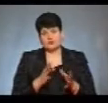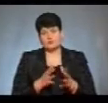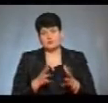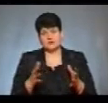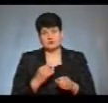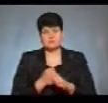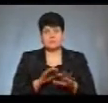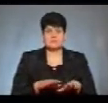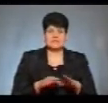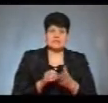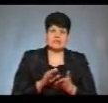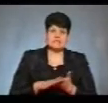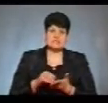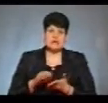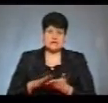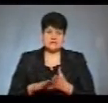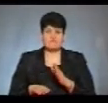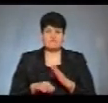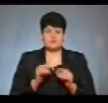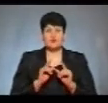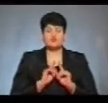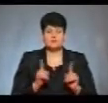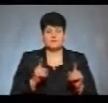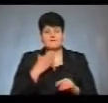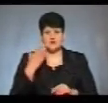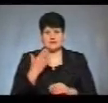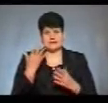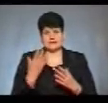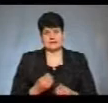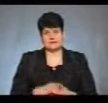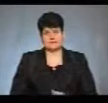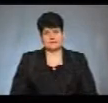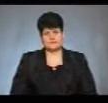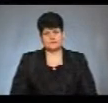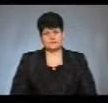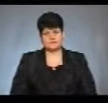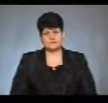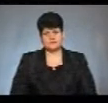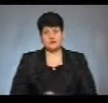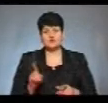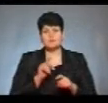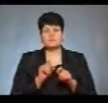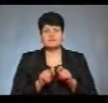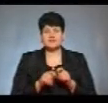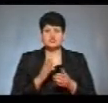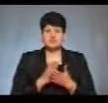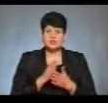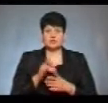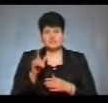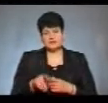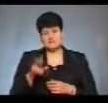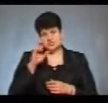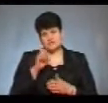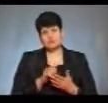для реєстрації виборців, особливо в останні дні подачі заяв. Щоб перевірити, чи є людина у державному